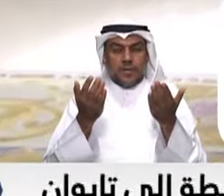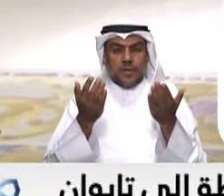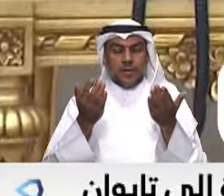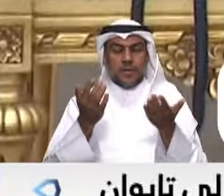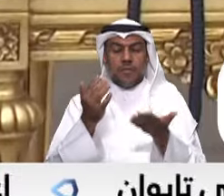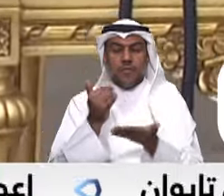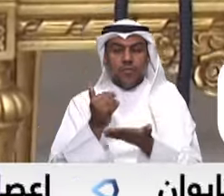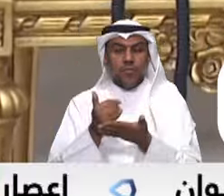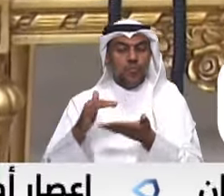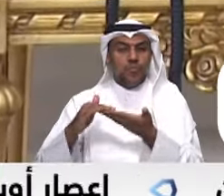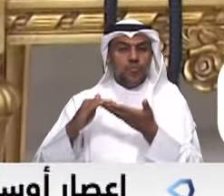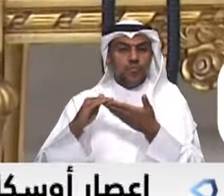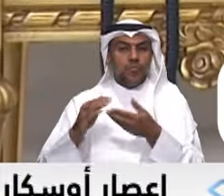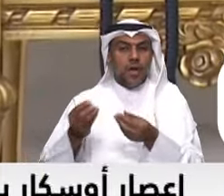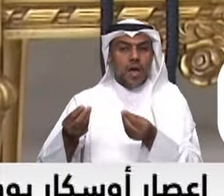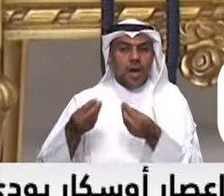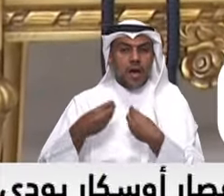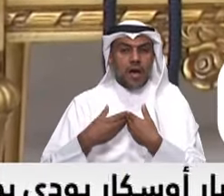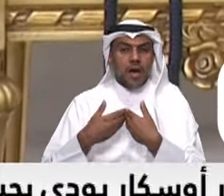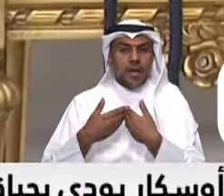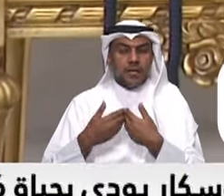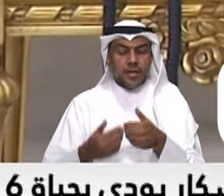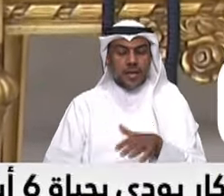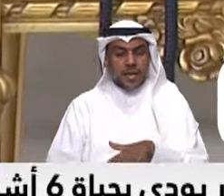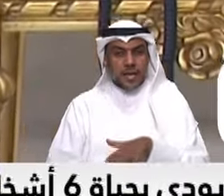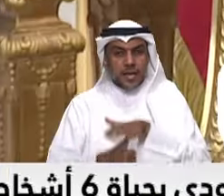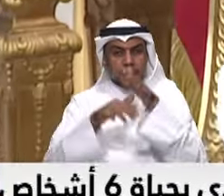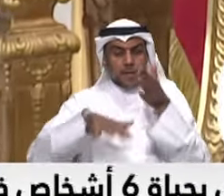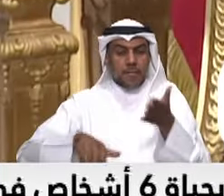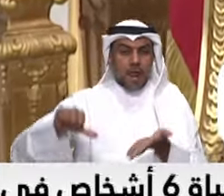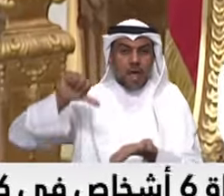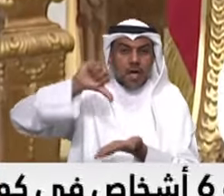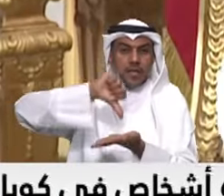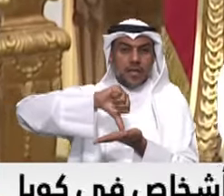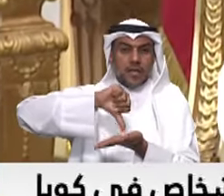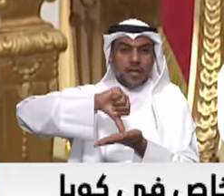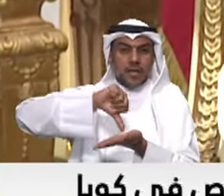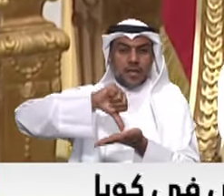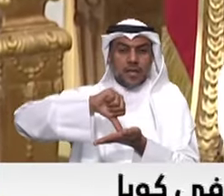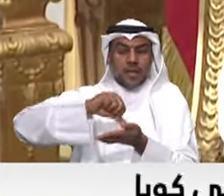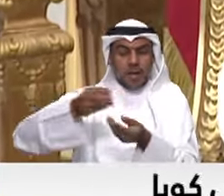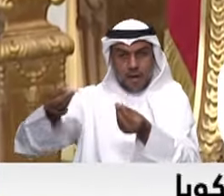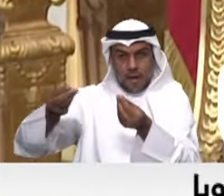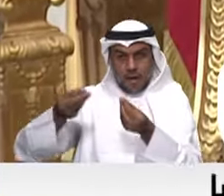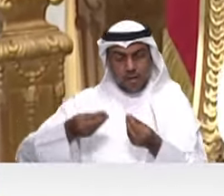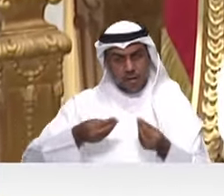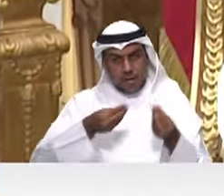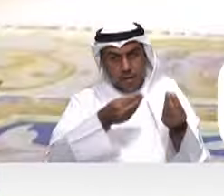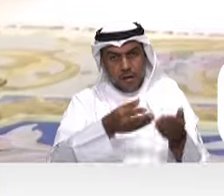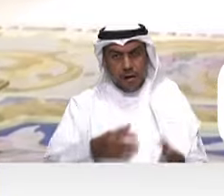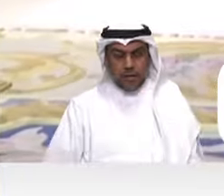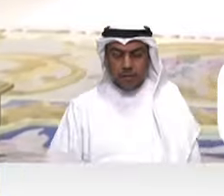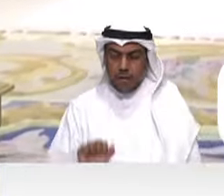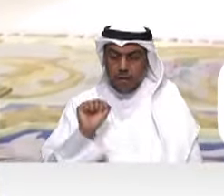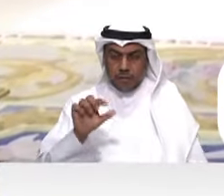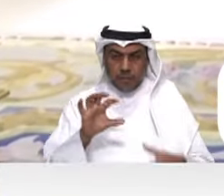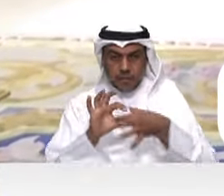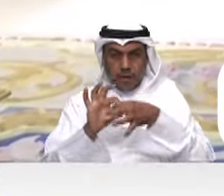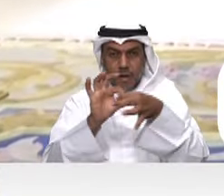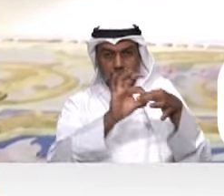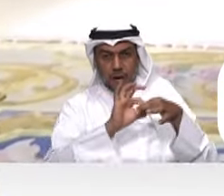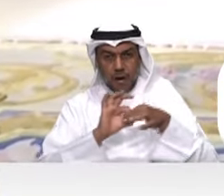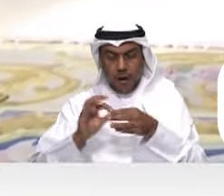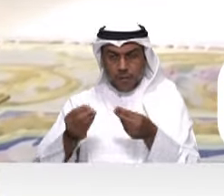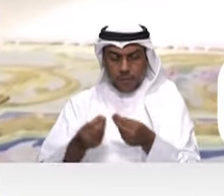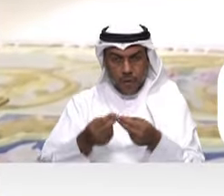فخامة الرئيس مسعود بزشكيان رئيس الجمهورية الإسلامية الإيرانية الصديقة، تتعلق بالعلاقات الثنائية